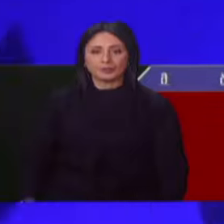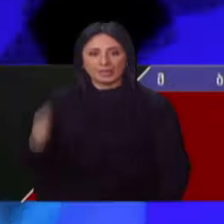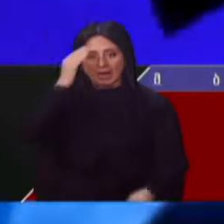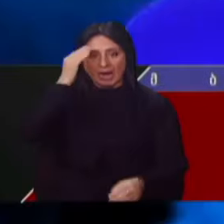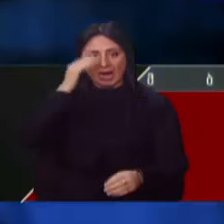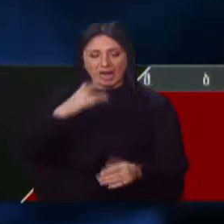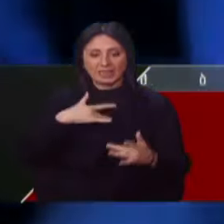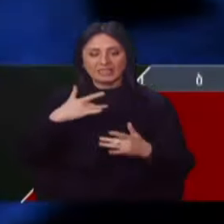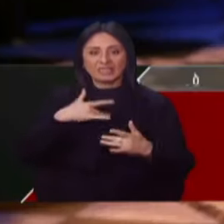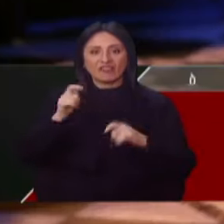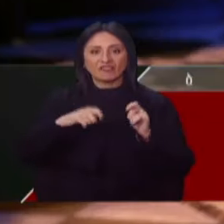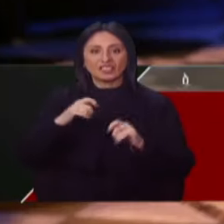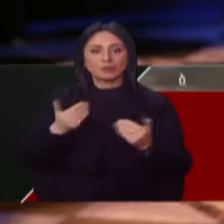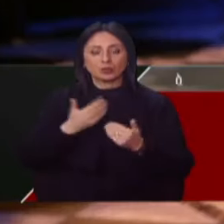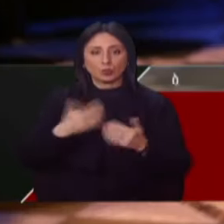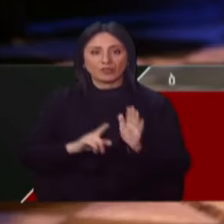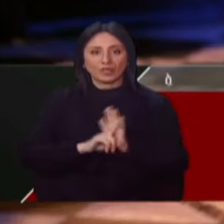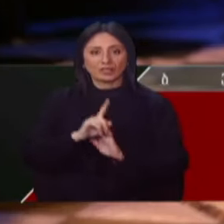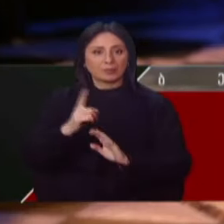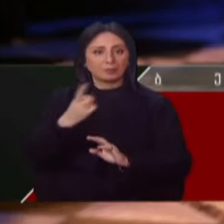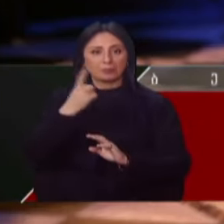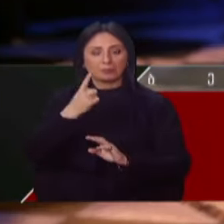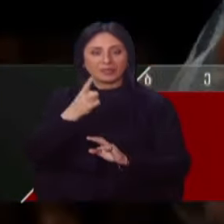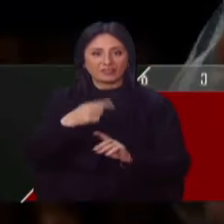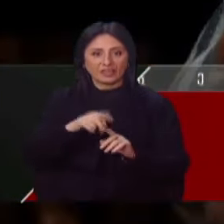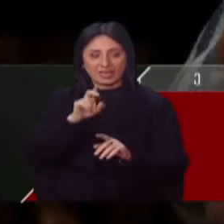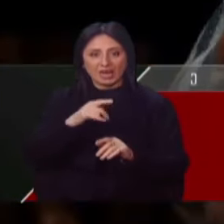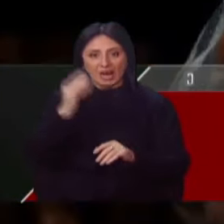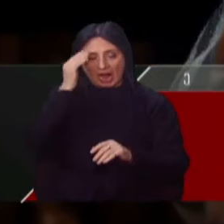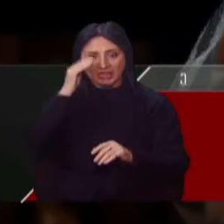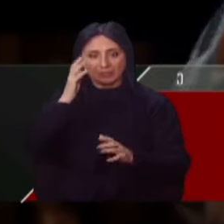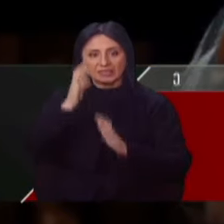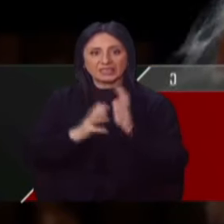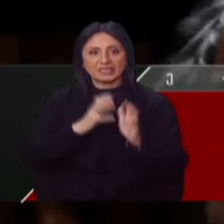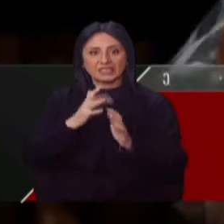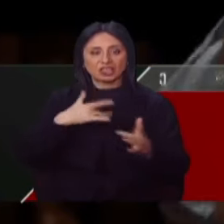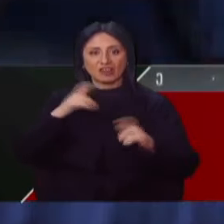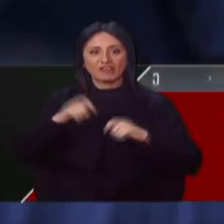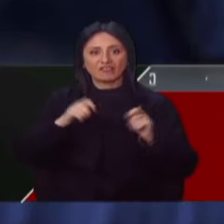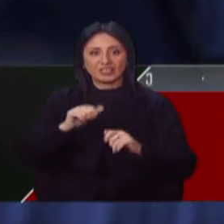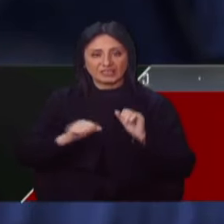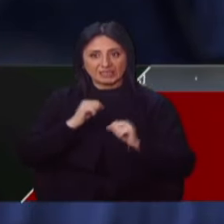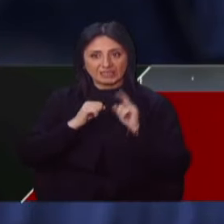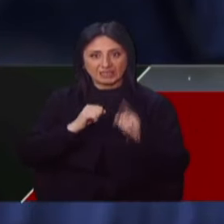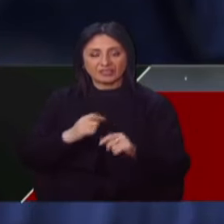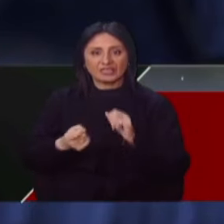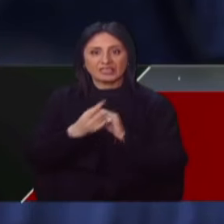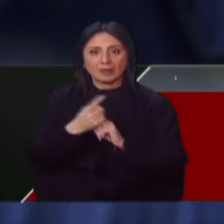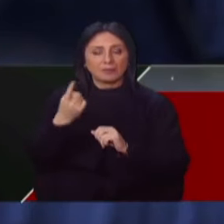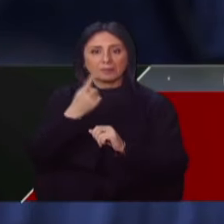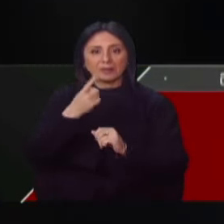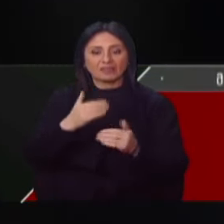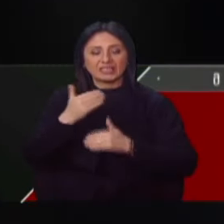Animația sa festivalul ცხოვრება უკვე დაიწყო. Პირველად ბედი ანისის animației საერთაშორისო ფესტივალზე სცადეს, საიდანაც